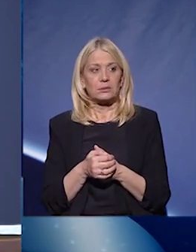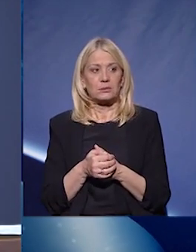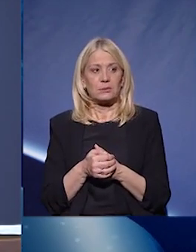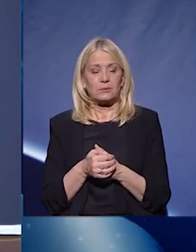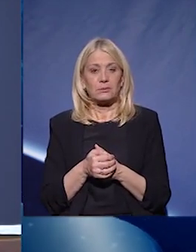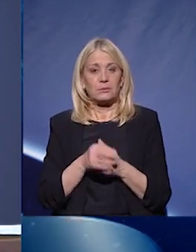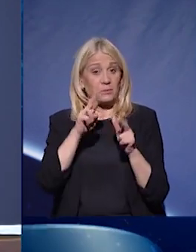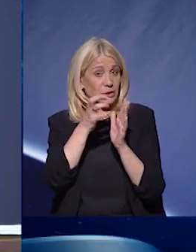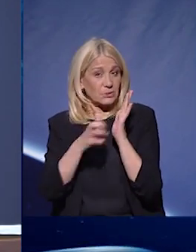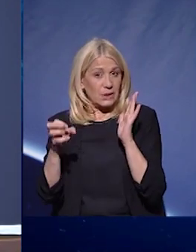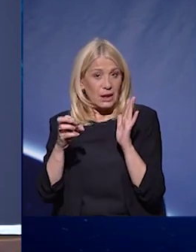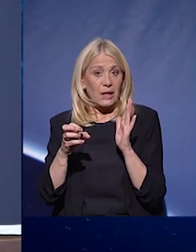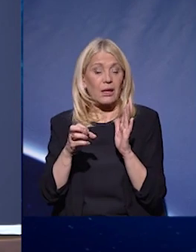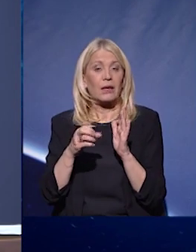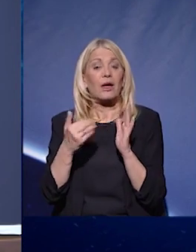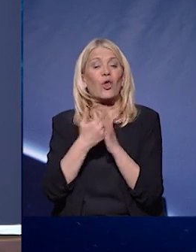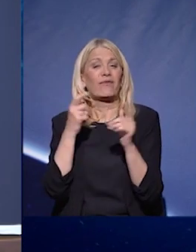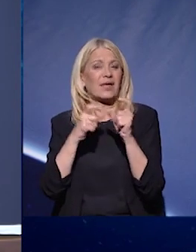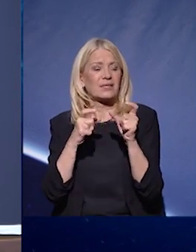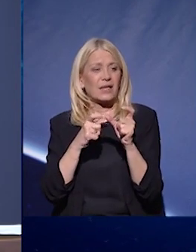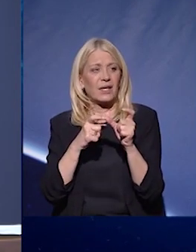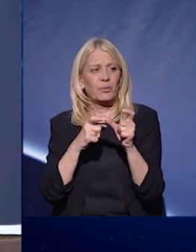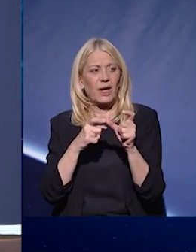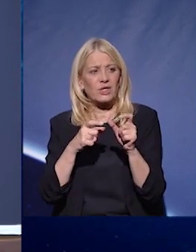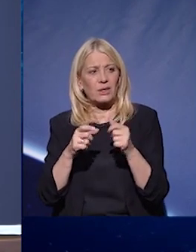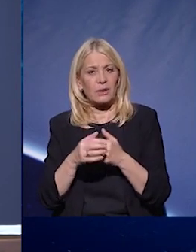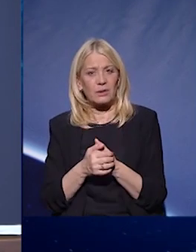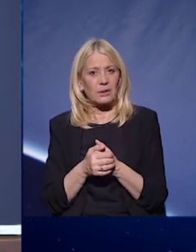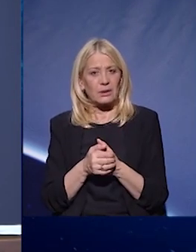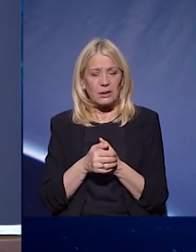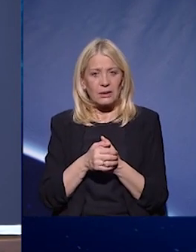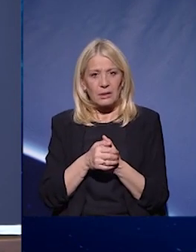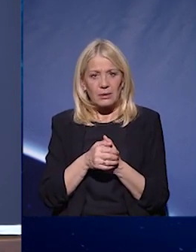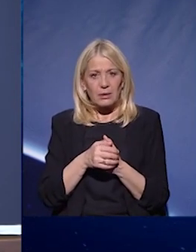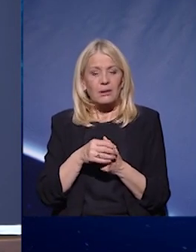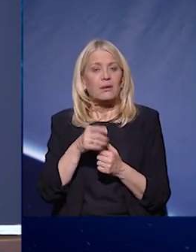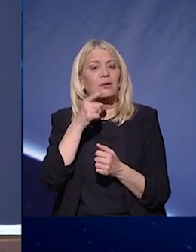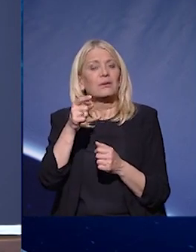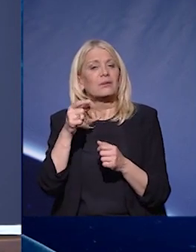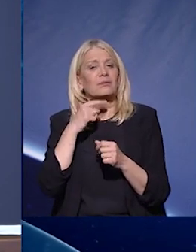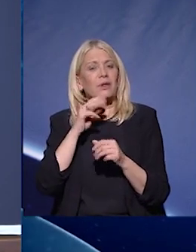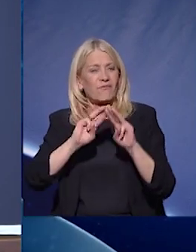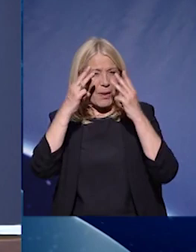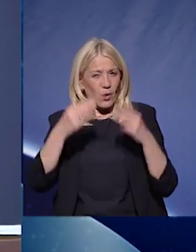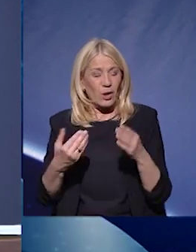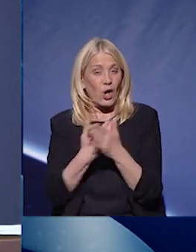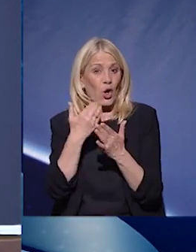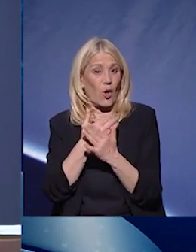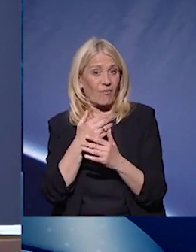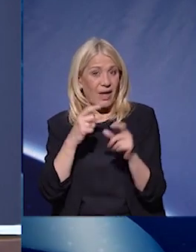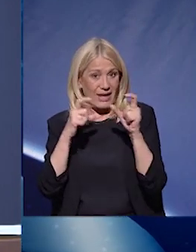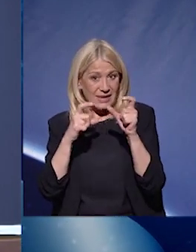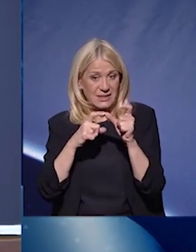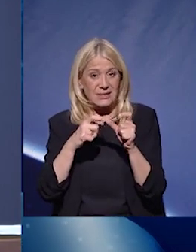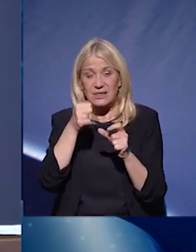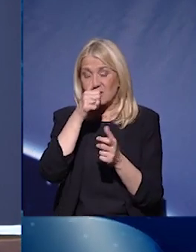Možemo dalje. Nova S, koleginica, izvolite. Dobar dan, Jelena Bulajić, portal Nova S. Što